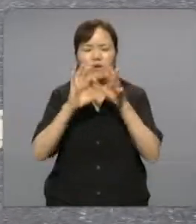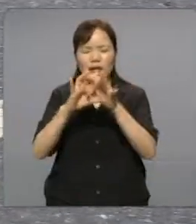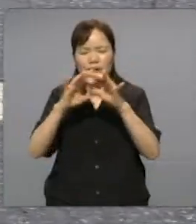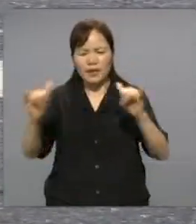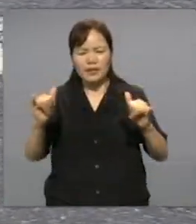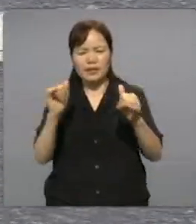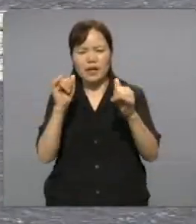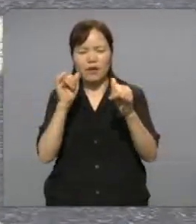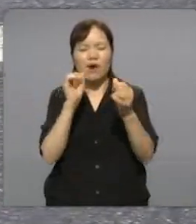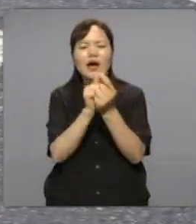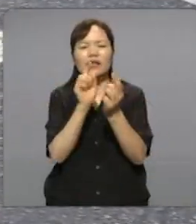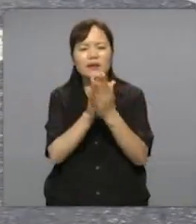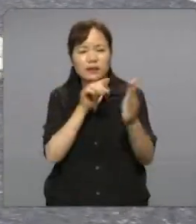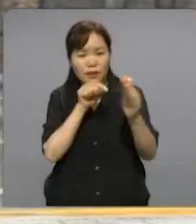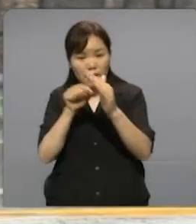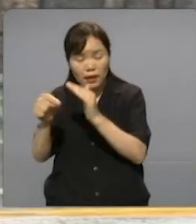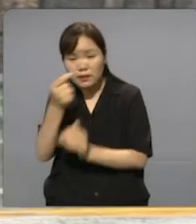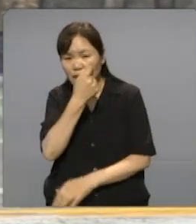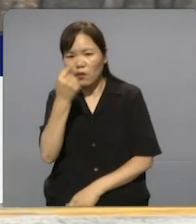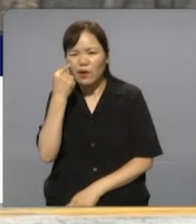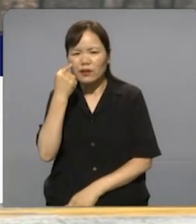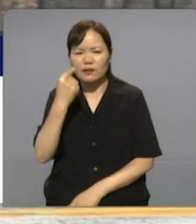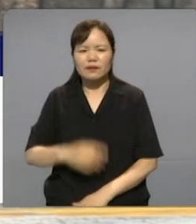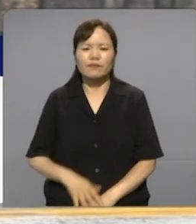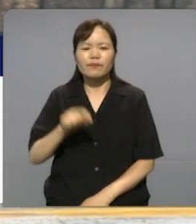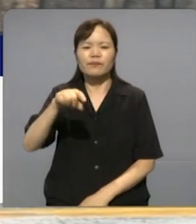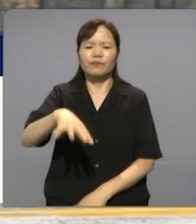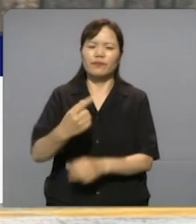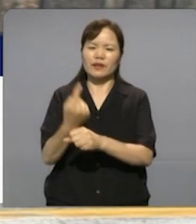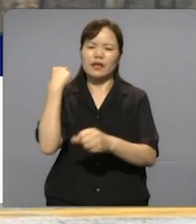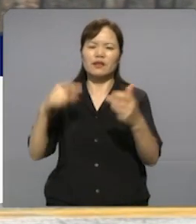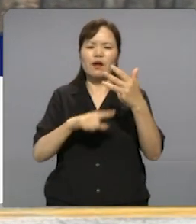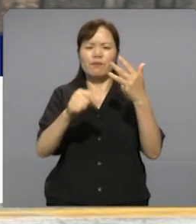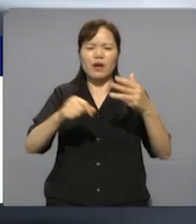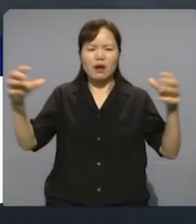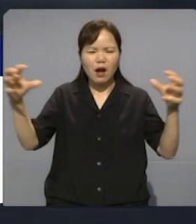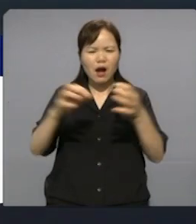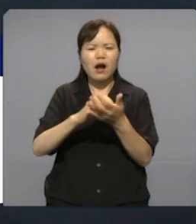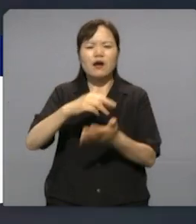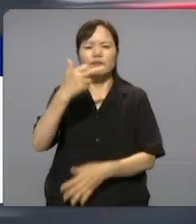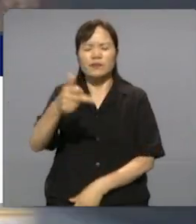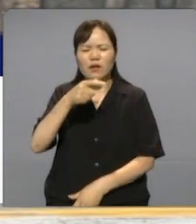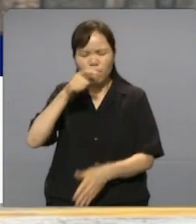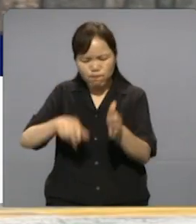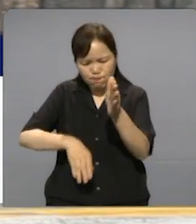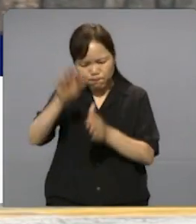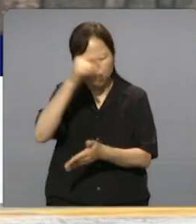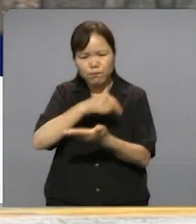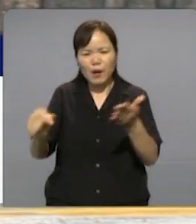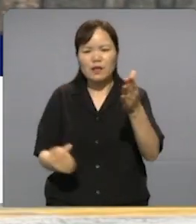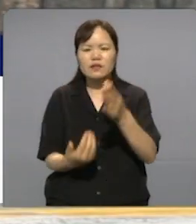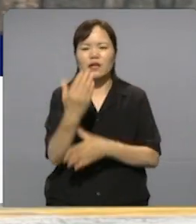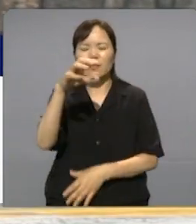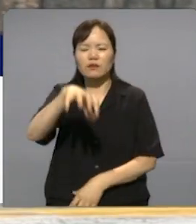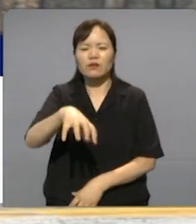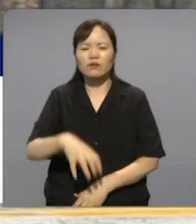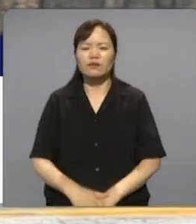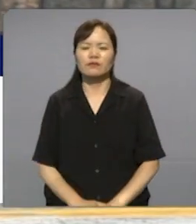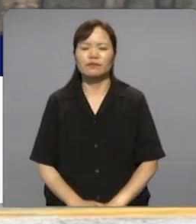관계자분들과 확인했습니다. 이곳은 작년 8월 총 17건의 침수 피해가 발생한 지역입니다.